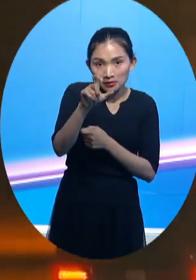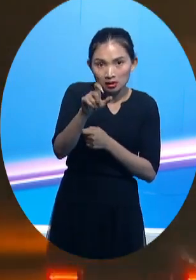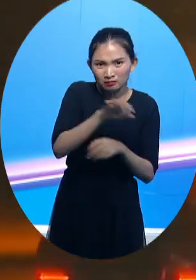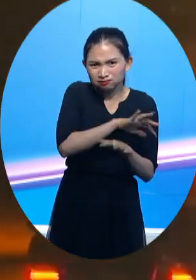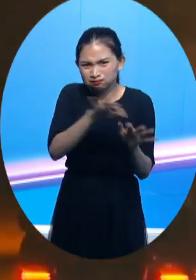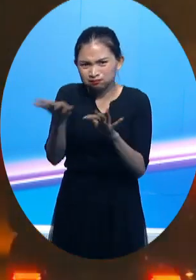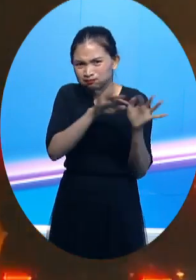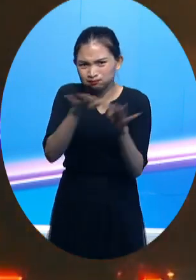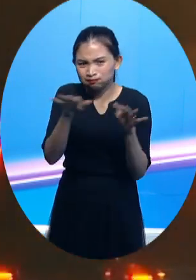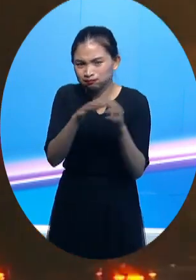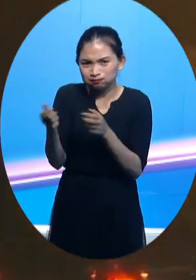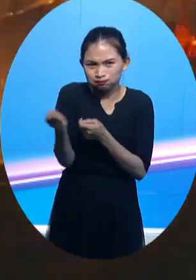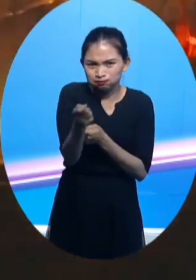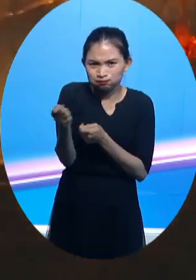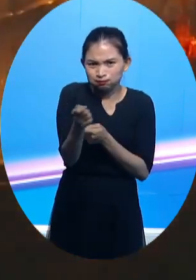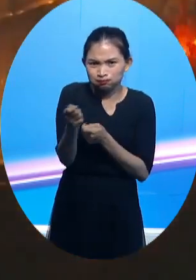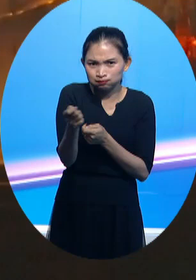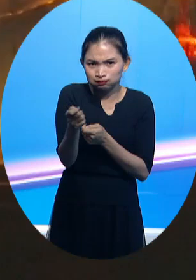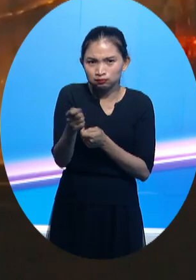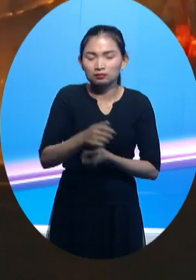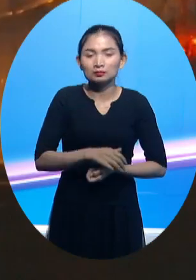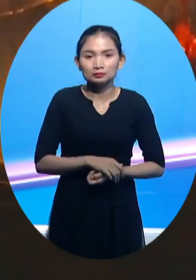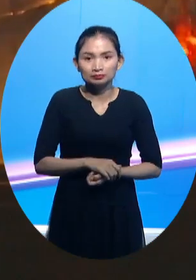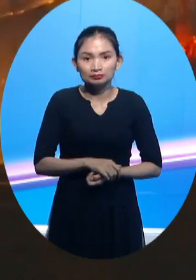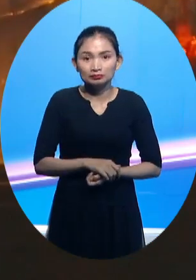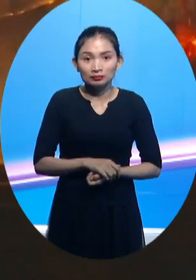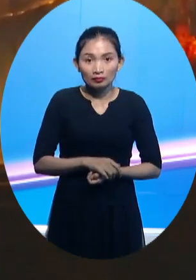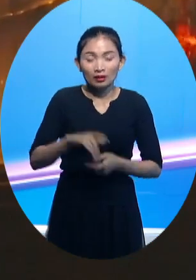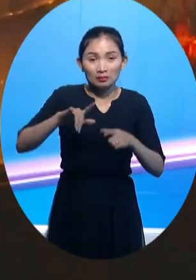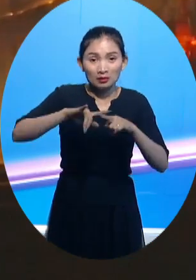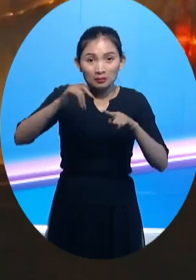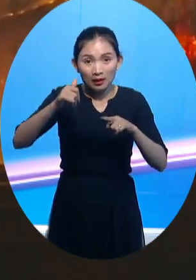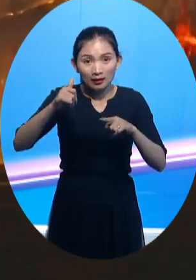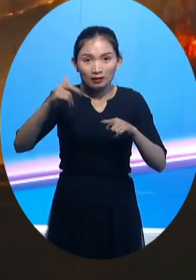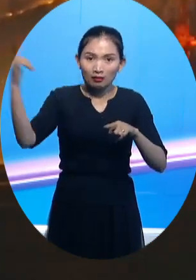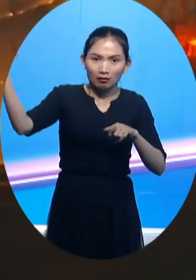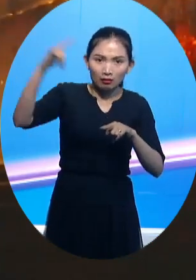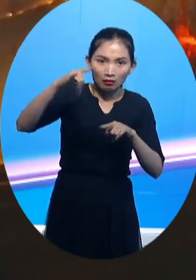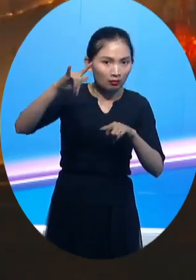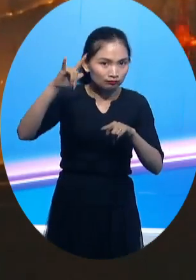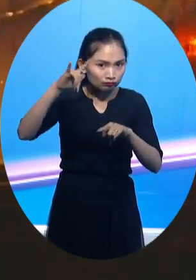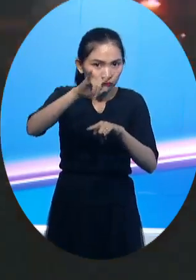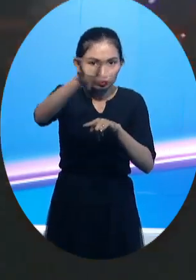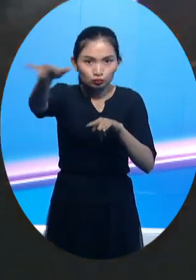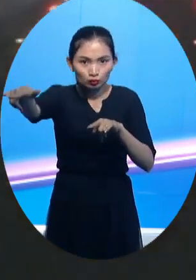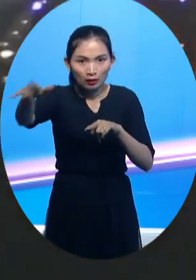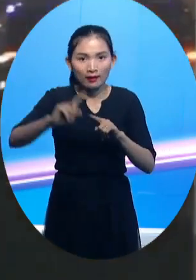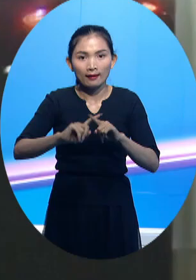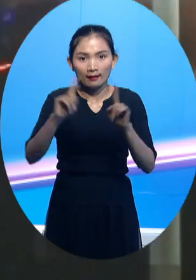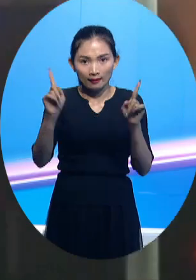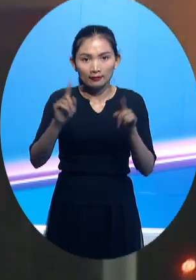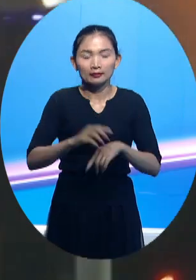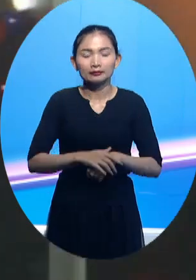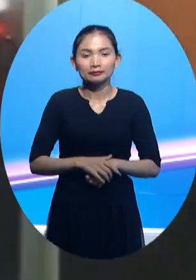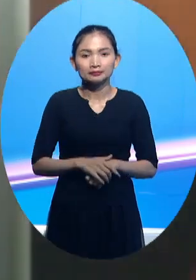khoảng 6:00 tối theo giờ địa phương các chuyến bay có lịch trình đến đây đã được điều hướng sang các sân bay khác trên khắp Nhật